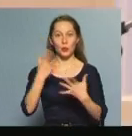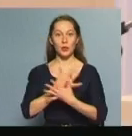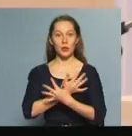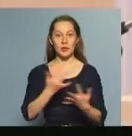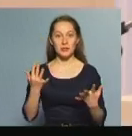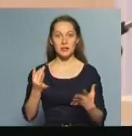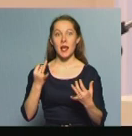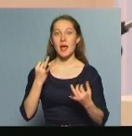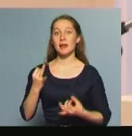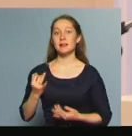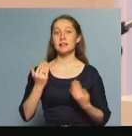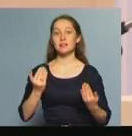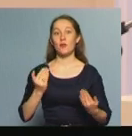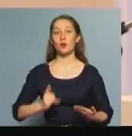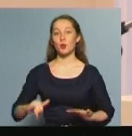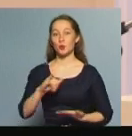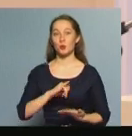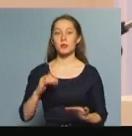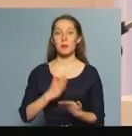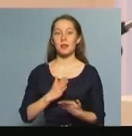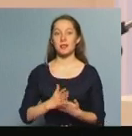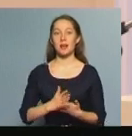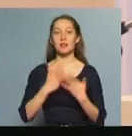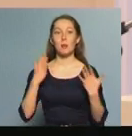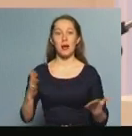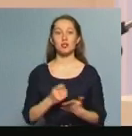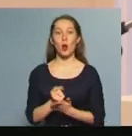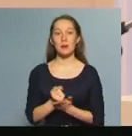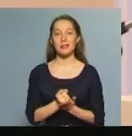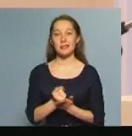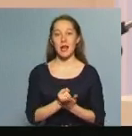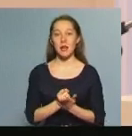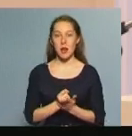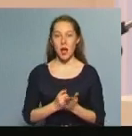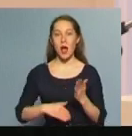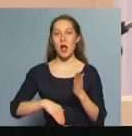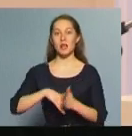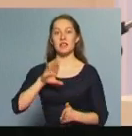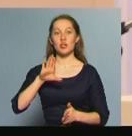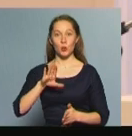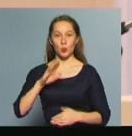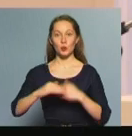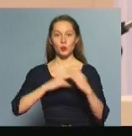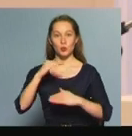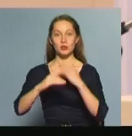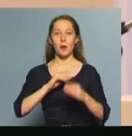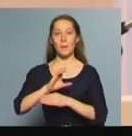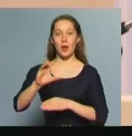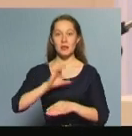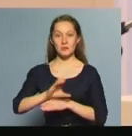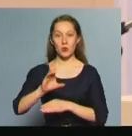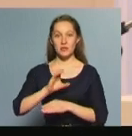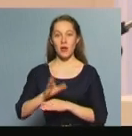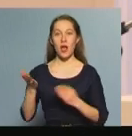Сегодня Удмуртия, обладающая значительным промышленным потенциалом, занимает лидирующие позиции по темпам роста производства,